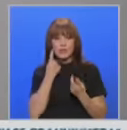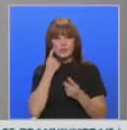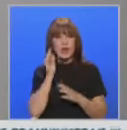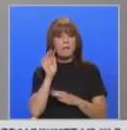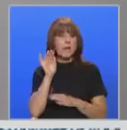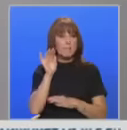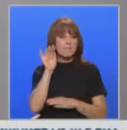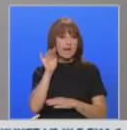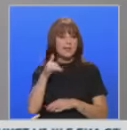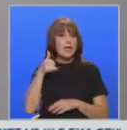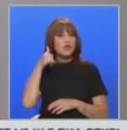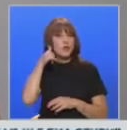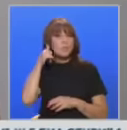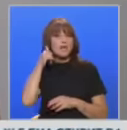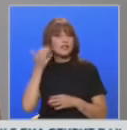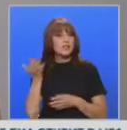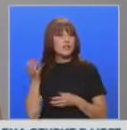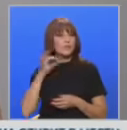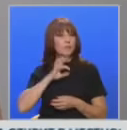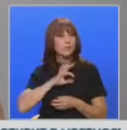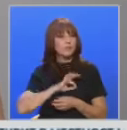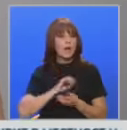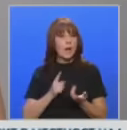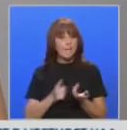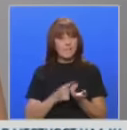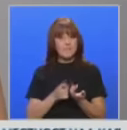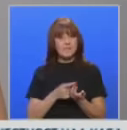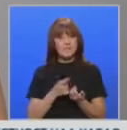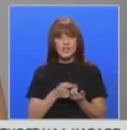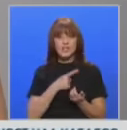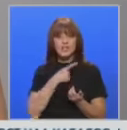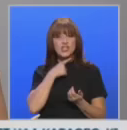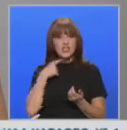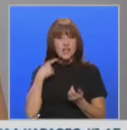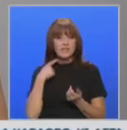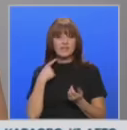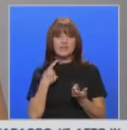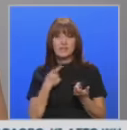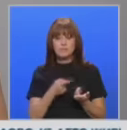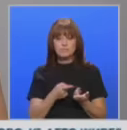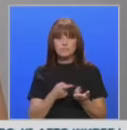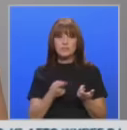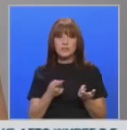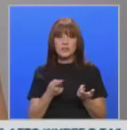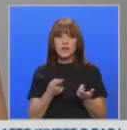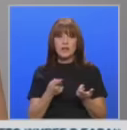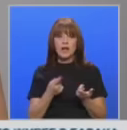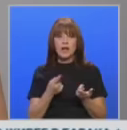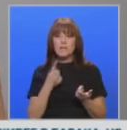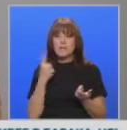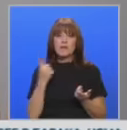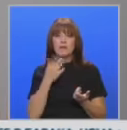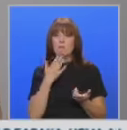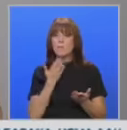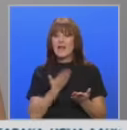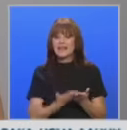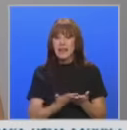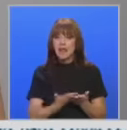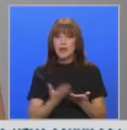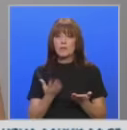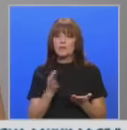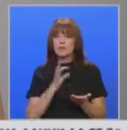и обажданията, които постъпват, много често жертвите на трафик, първо им е било предложено,